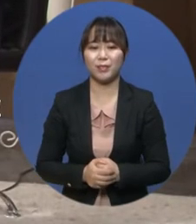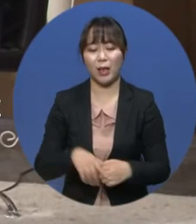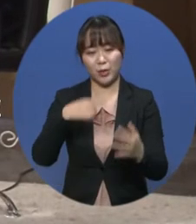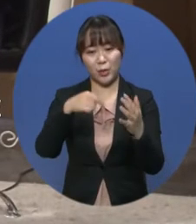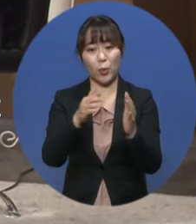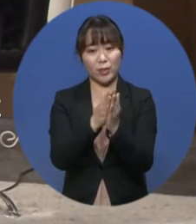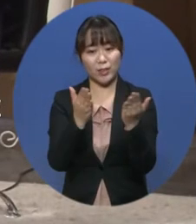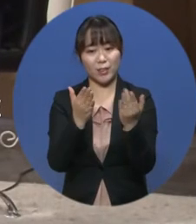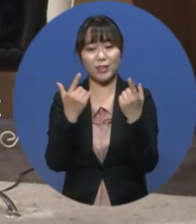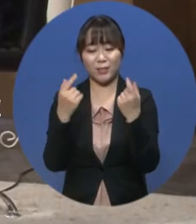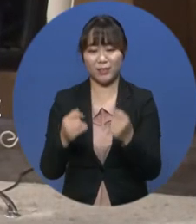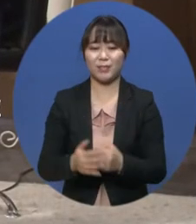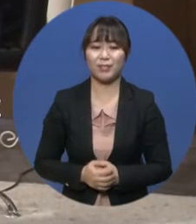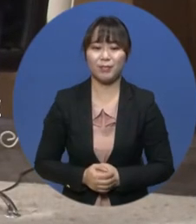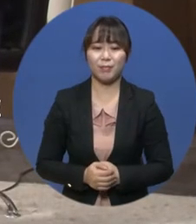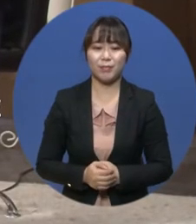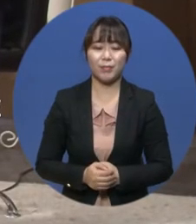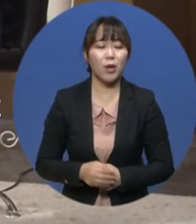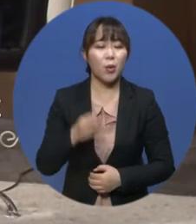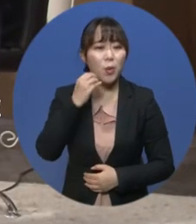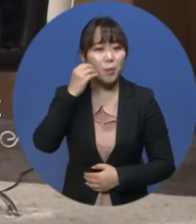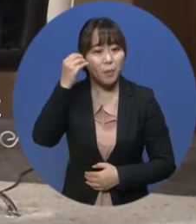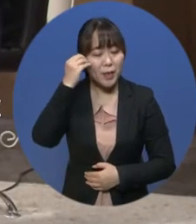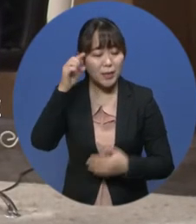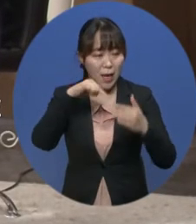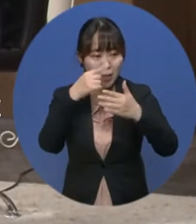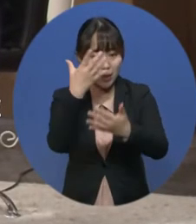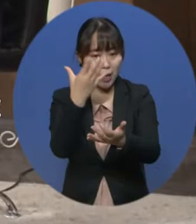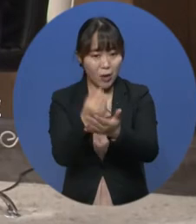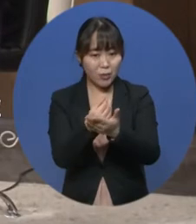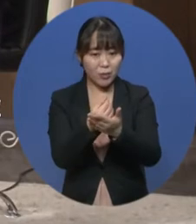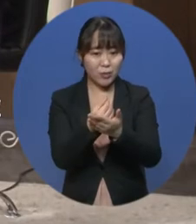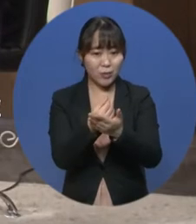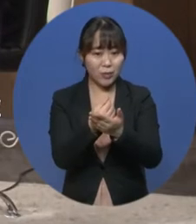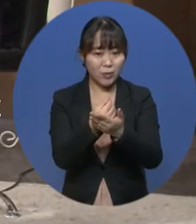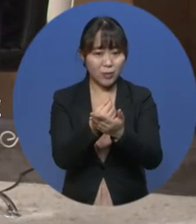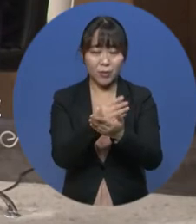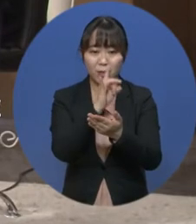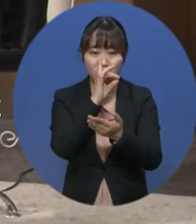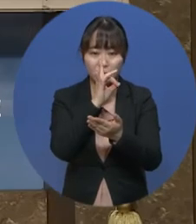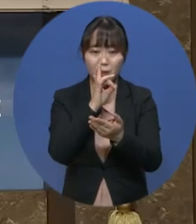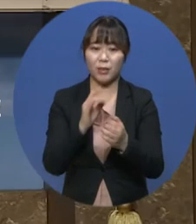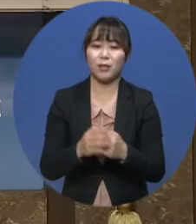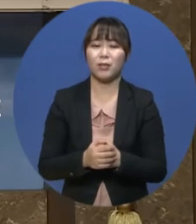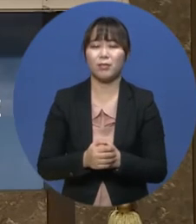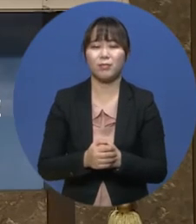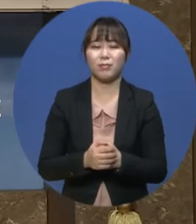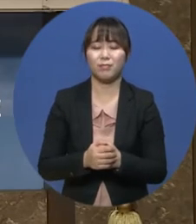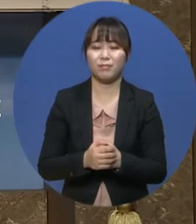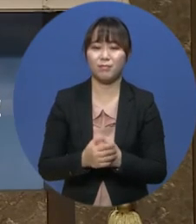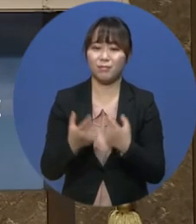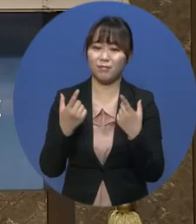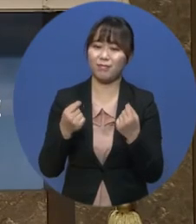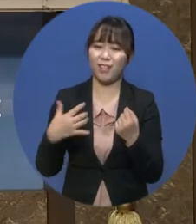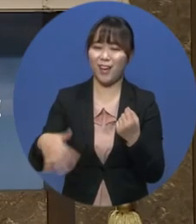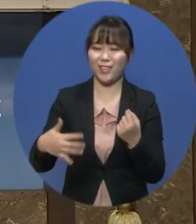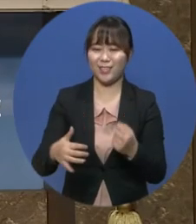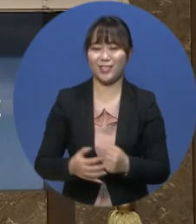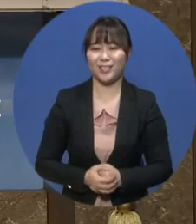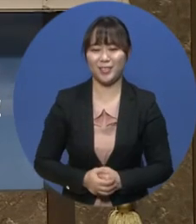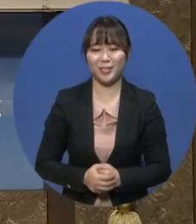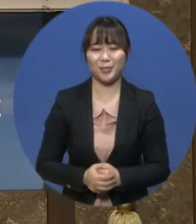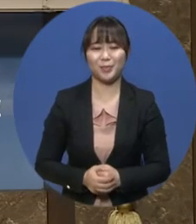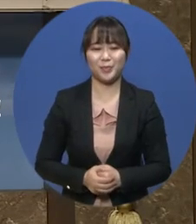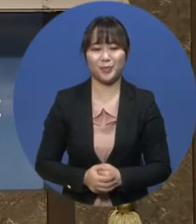이 있을까 이렇게 홈페이지에서는 이렇게 다운받아 뜰 수 있거나 그렇진 아 아 아직까지 이제 그런 것은 안 돼 있습니다